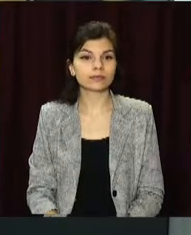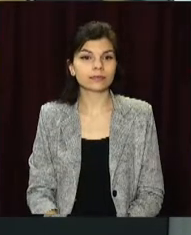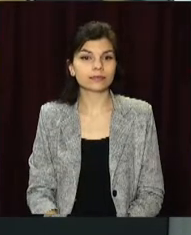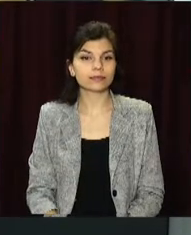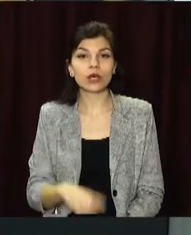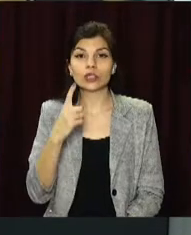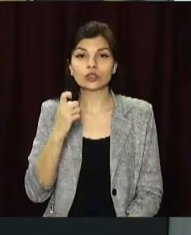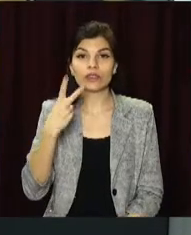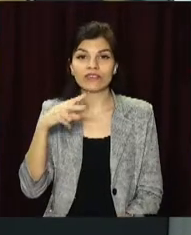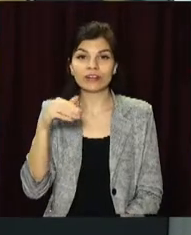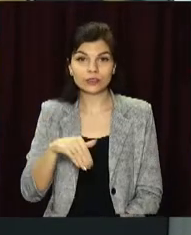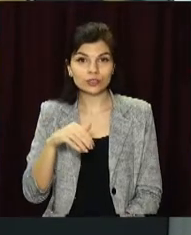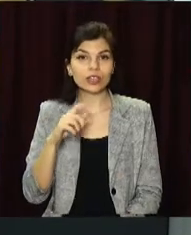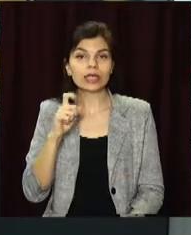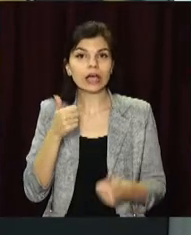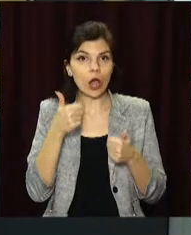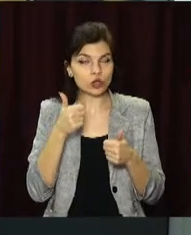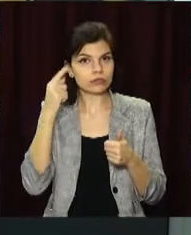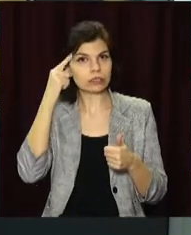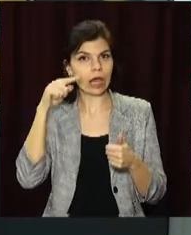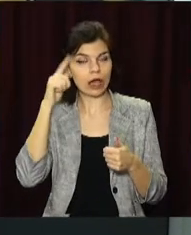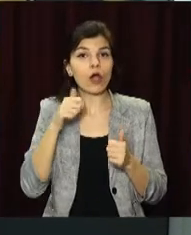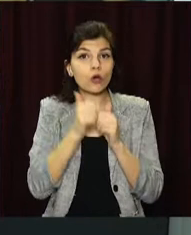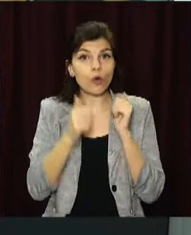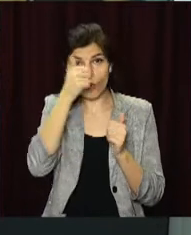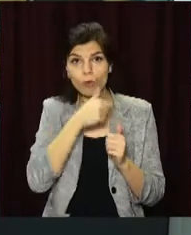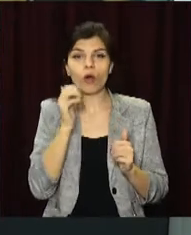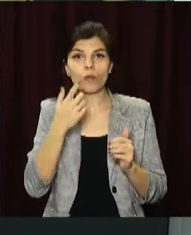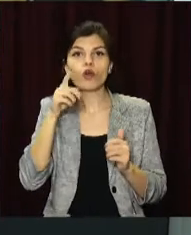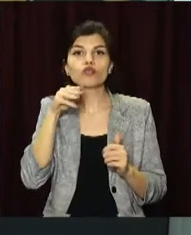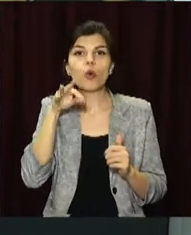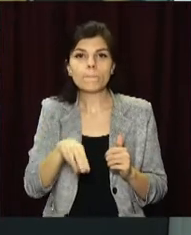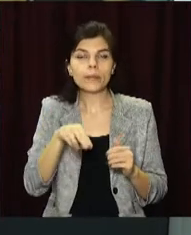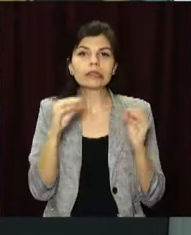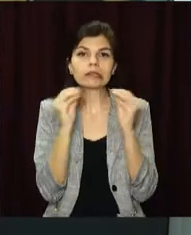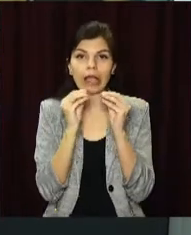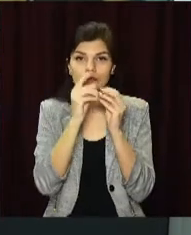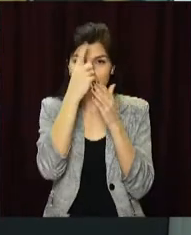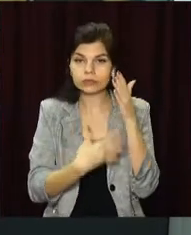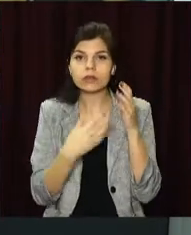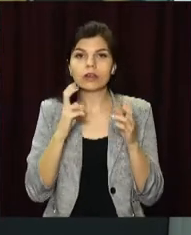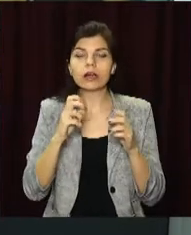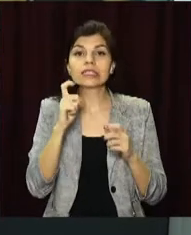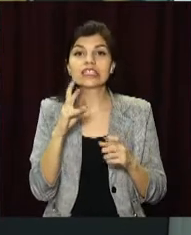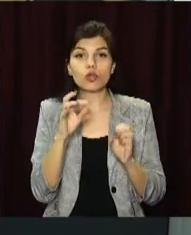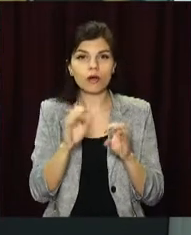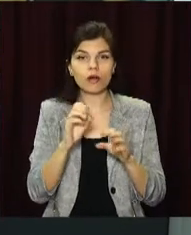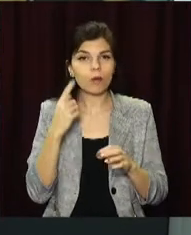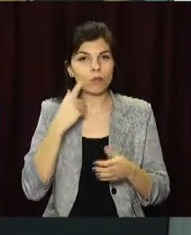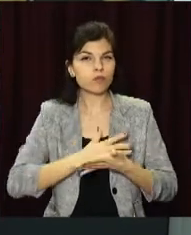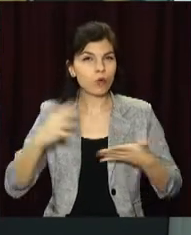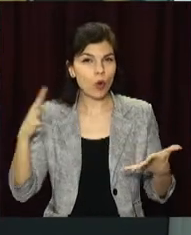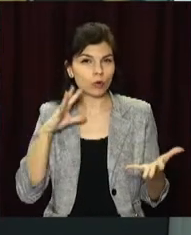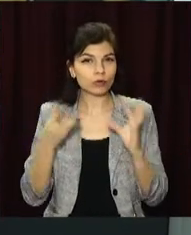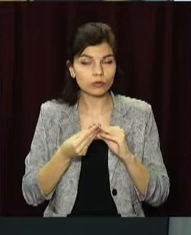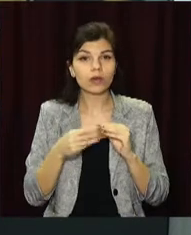тисяч загарнює знання. Щороку в Україні визначатимуть топ-10 найкращих учнів за результатами зовнішнього незалежного оцінювання. Кожен з них